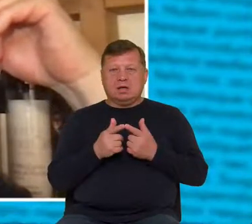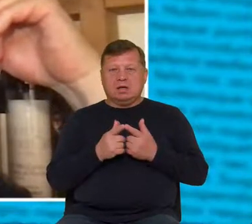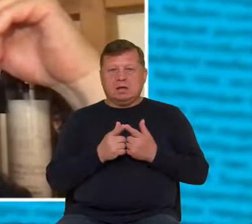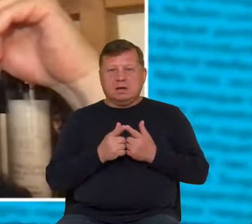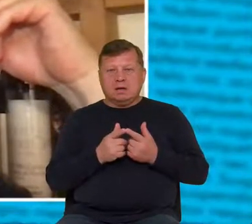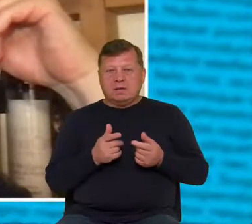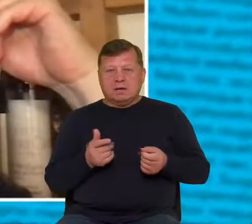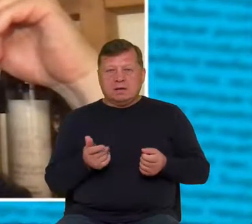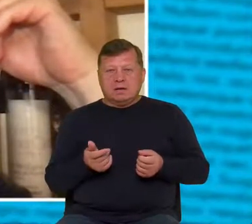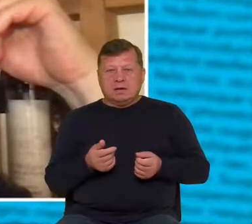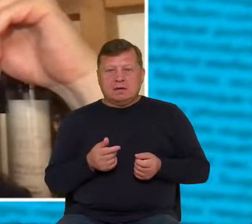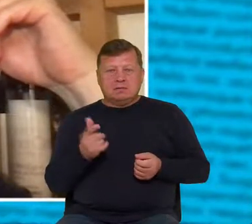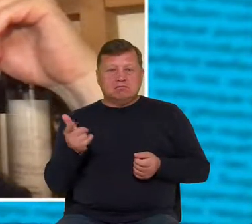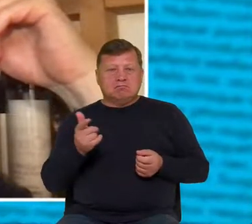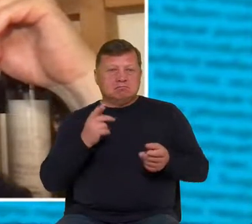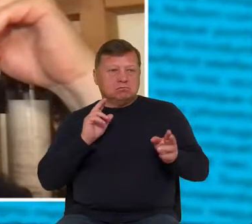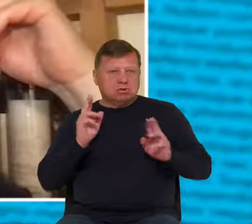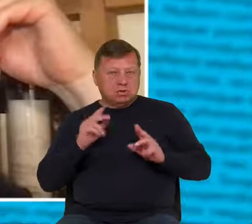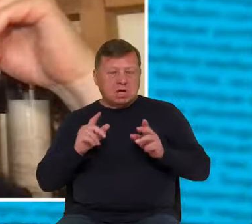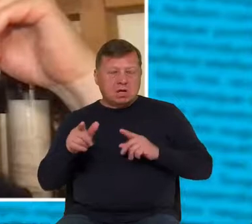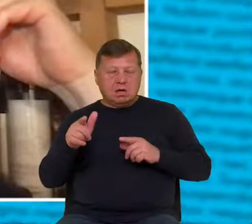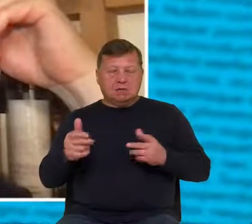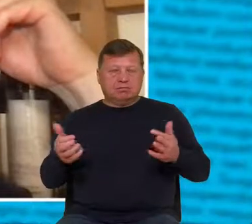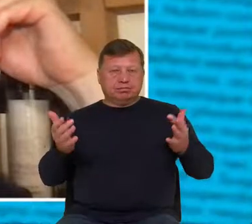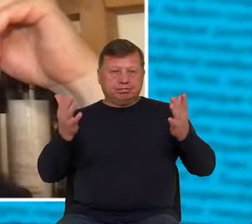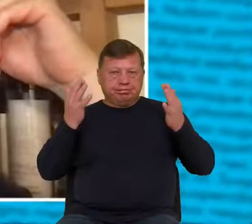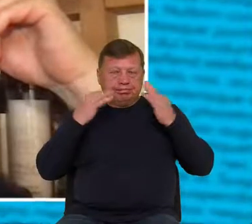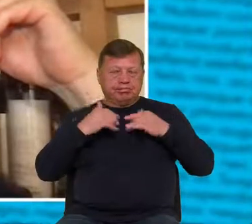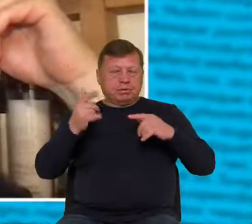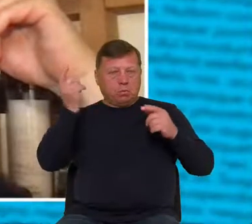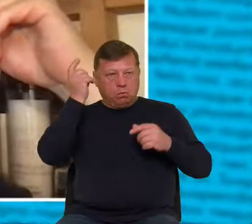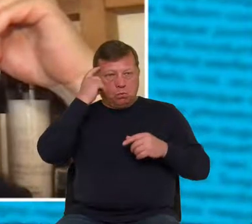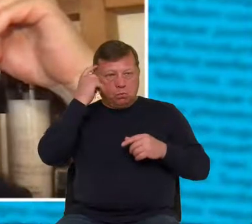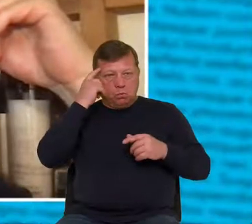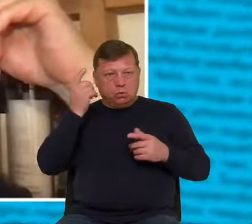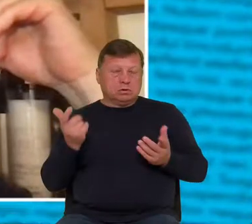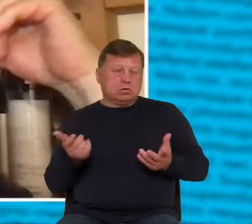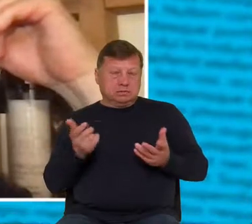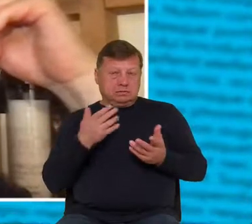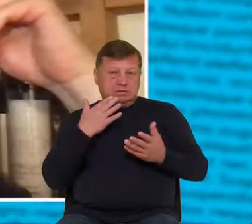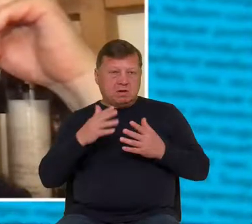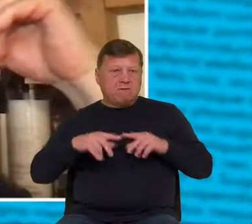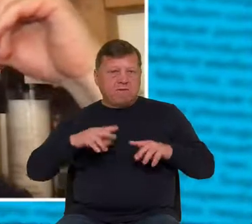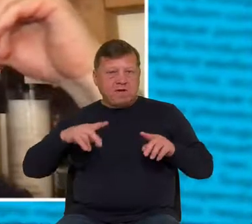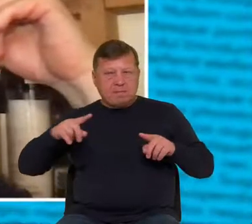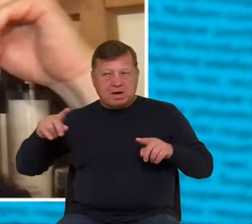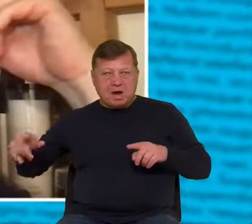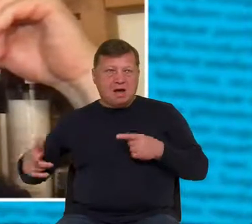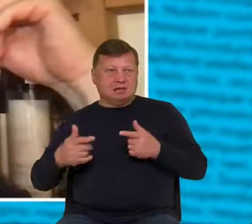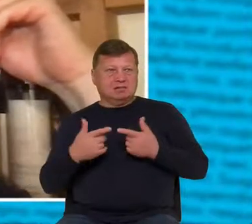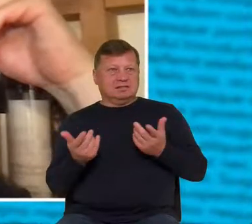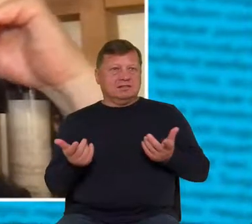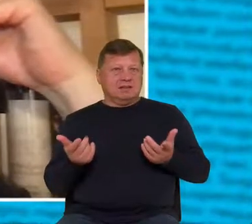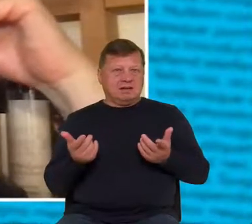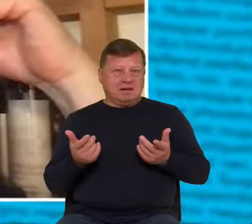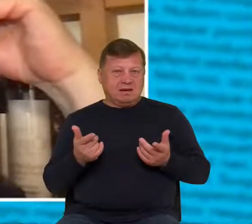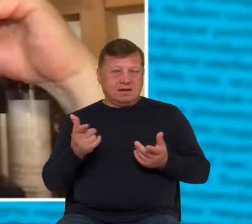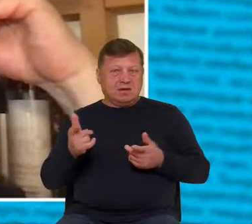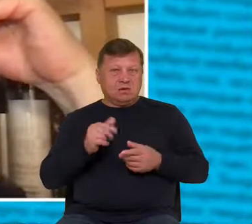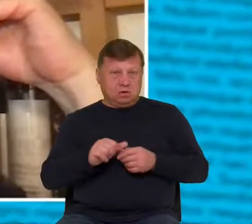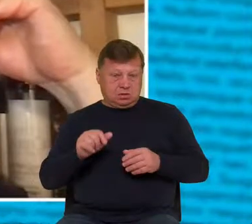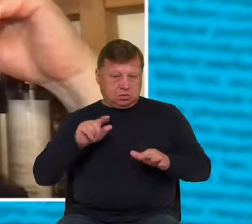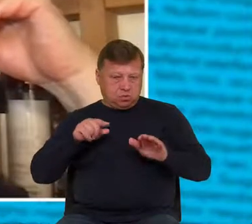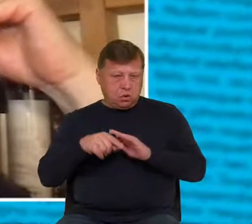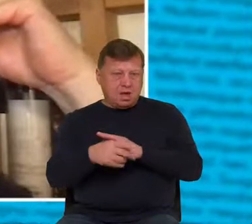który coś powoduje w naszych mózgach, w synapsach, w neuronach, sam dźwięk, sama wibracja idzie